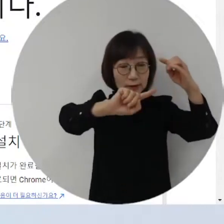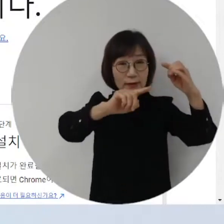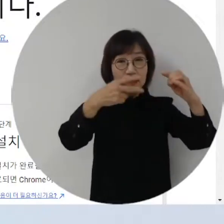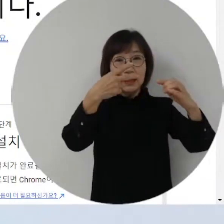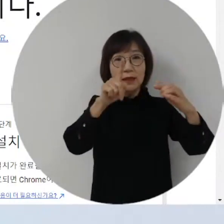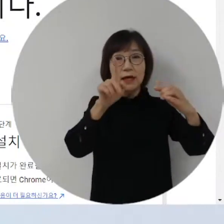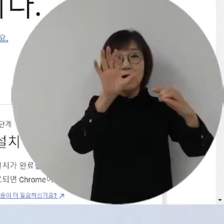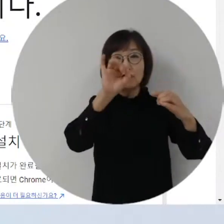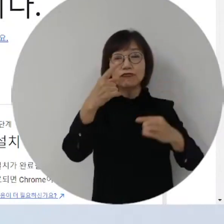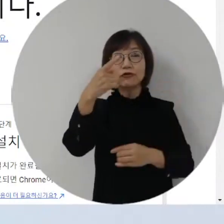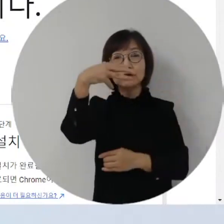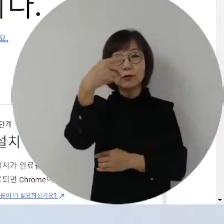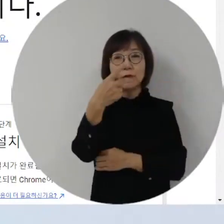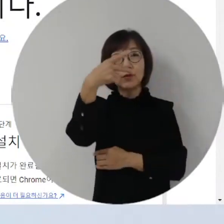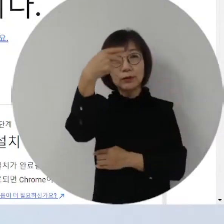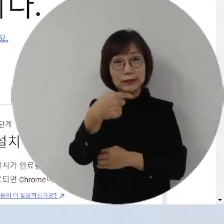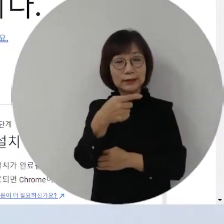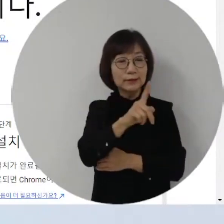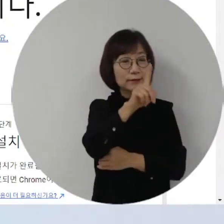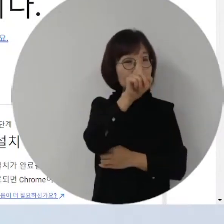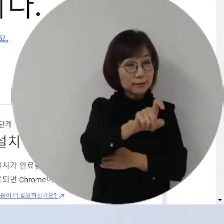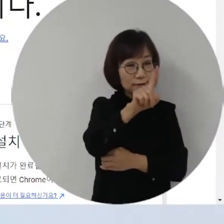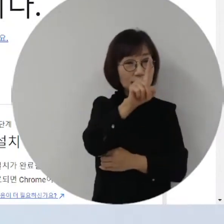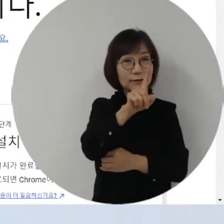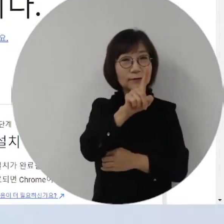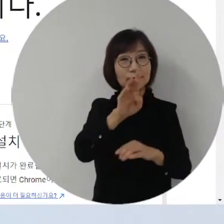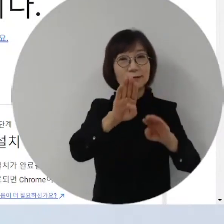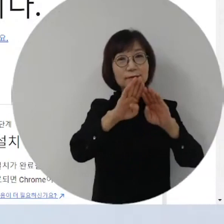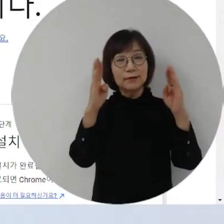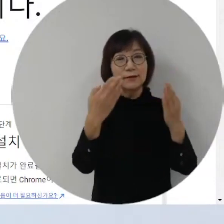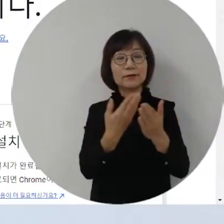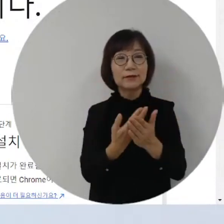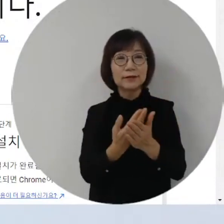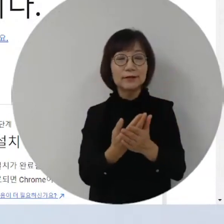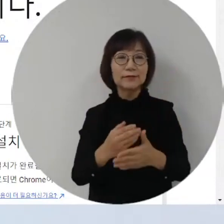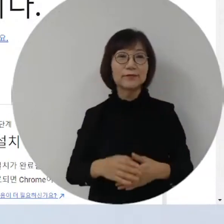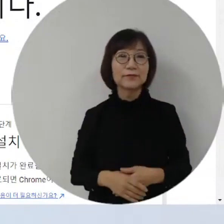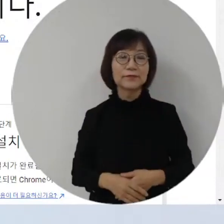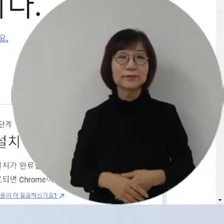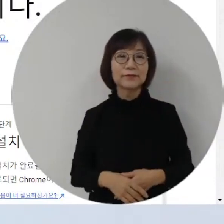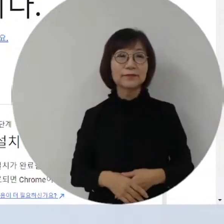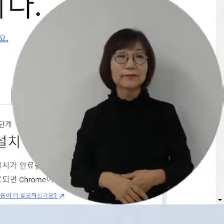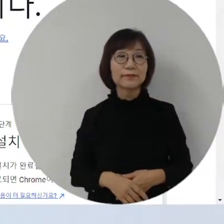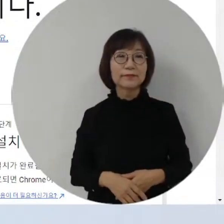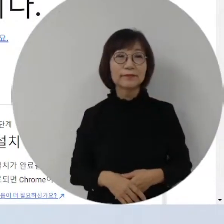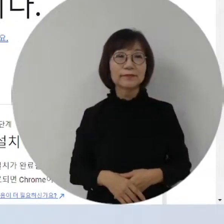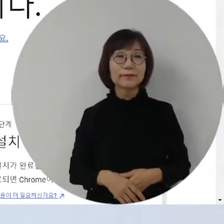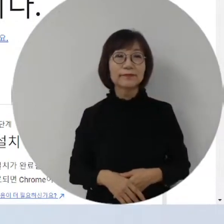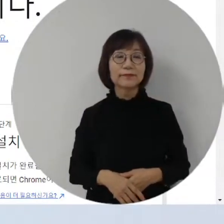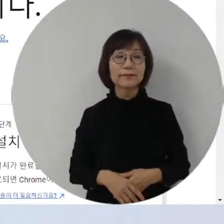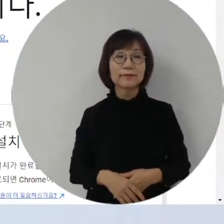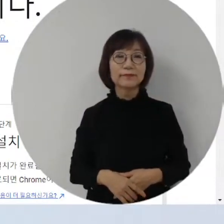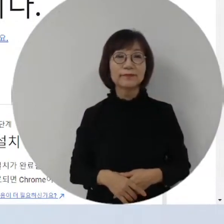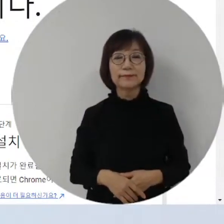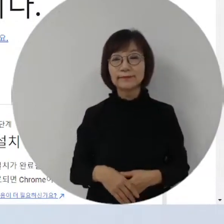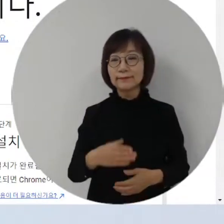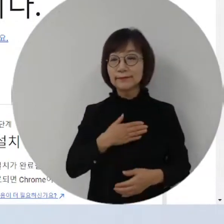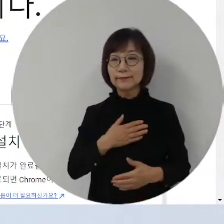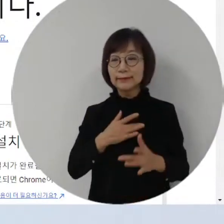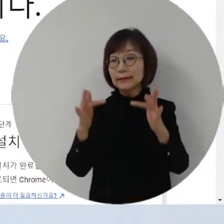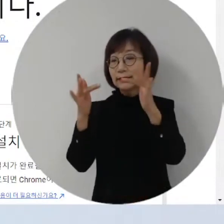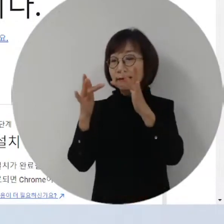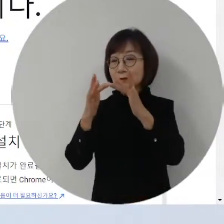내가 인터넷에서 어떠한 자료들을 다운로드 했을 경우에 어디에다 저장할지를 지정해